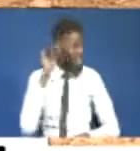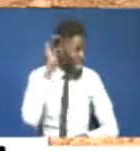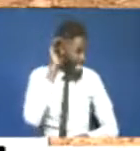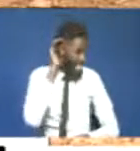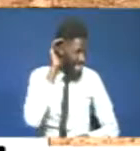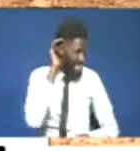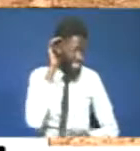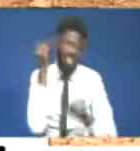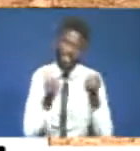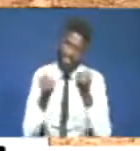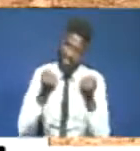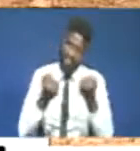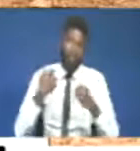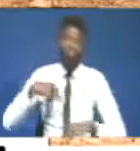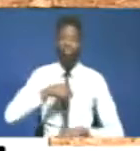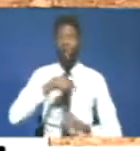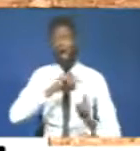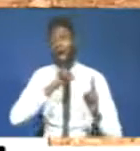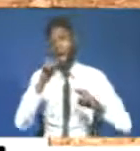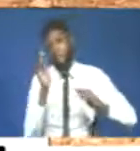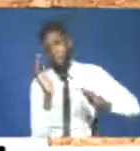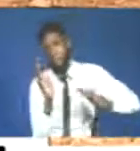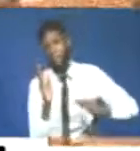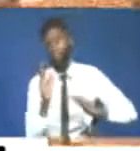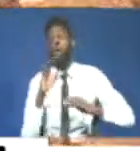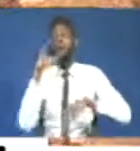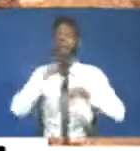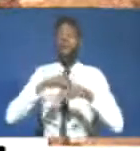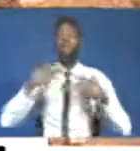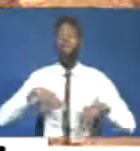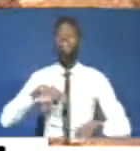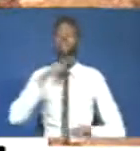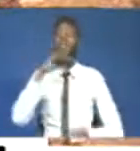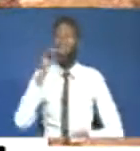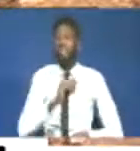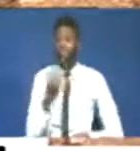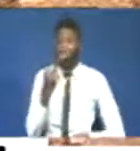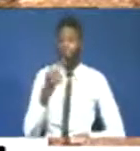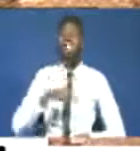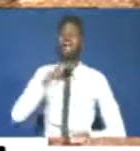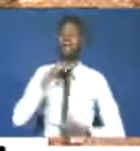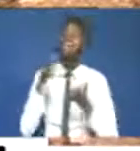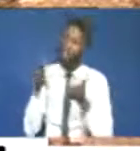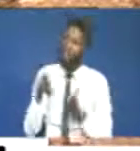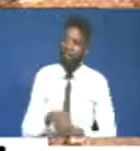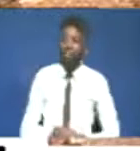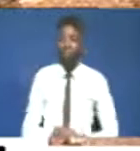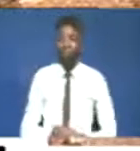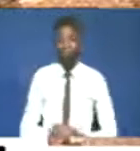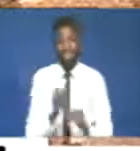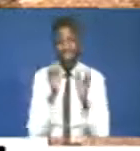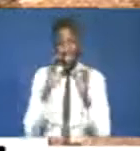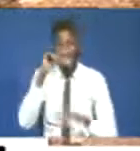kuna watu wanne, wawili kama mmoja amekufa tu hapa hapa. Kuomba serikali yetu kama wanaweza tusaidia, waweze tuwekea